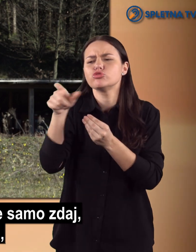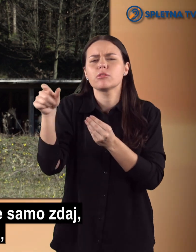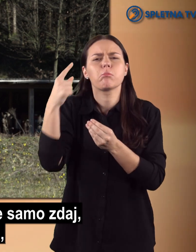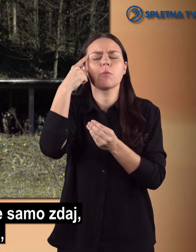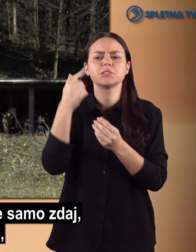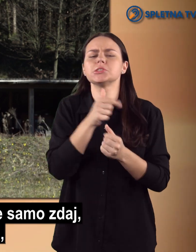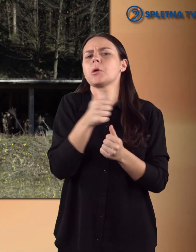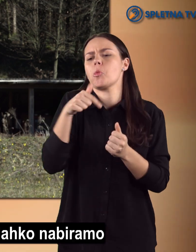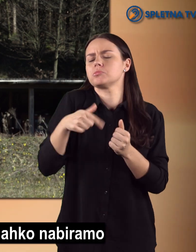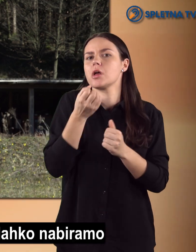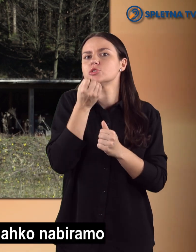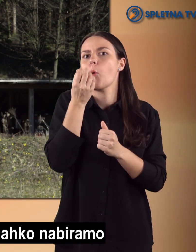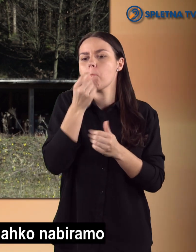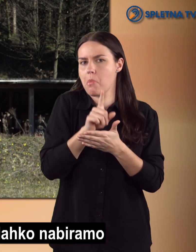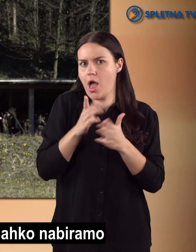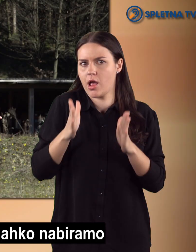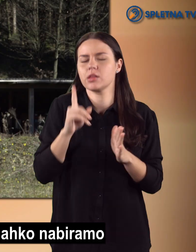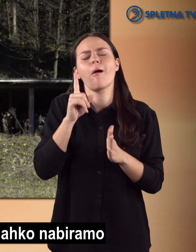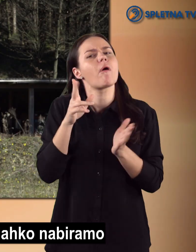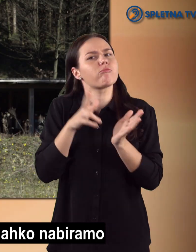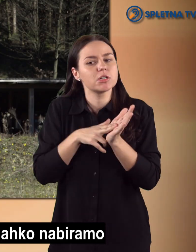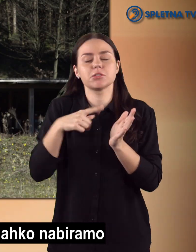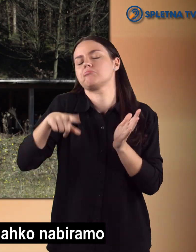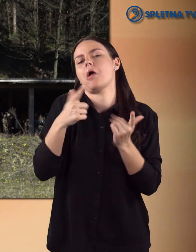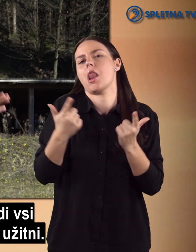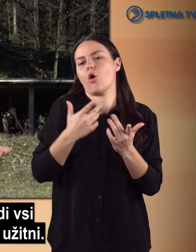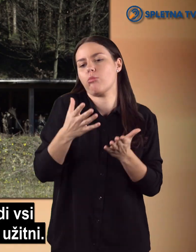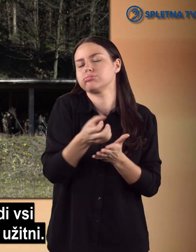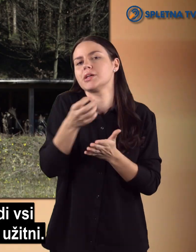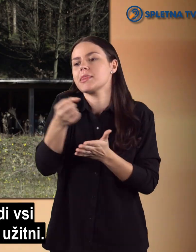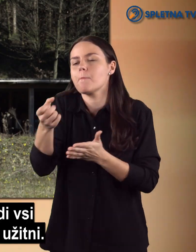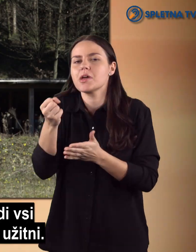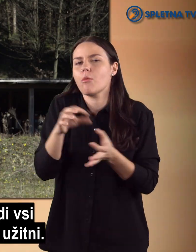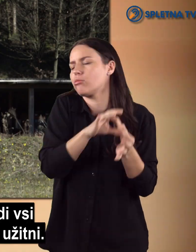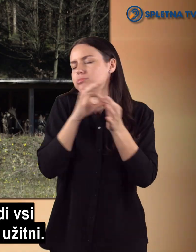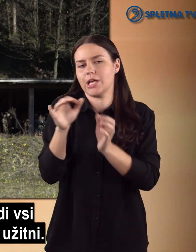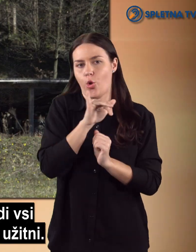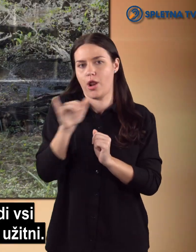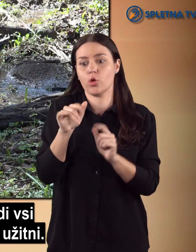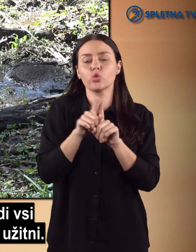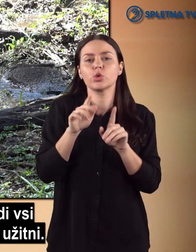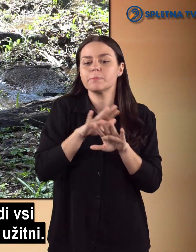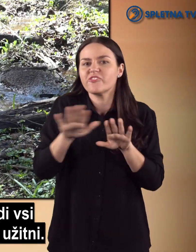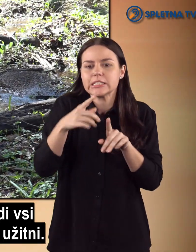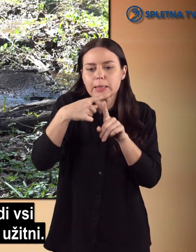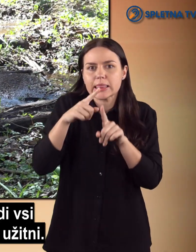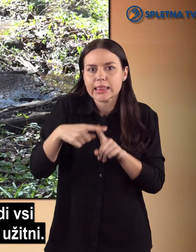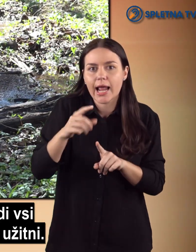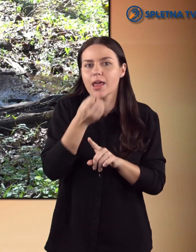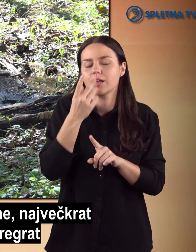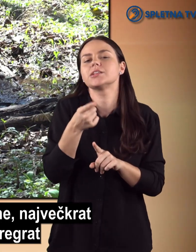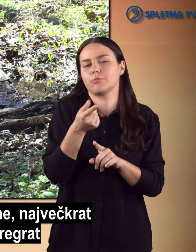zdajle spomladi, ampak v resnici ga res lahko nabiramo vse leto in tudi vsi deli rastline so